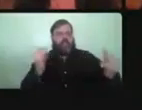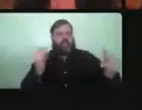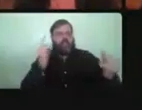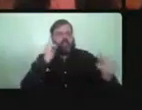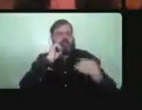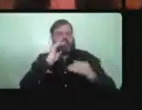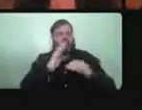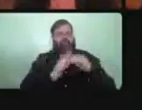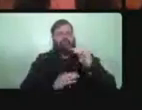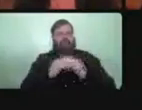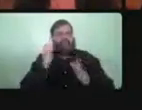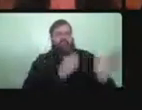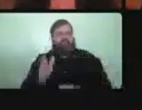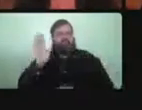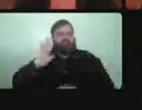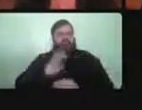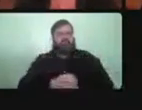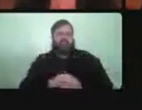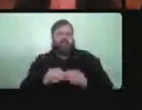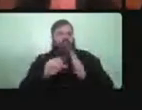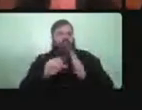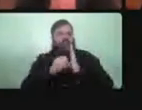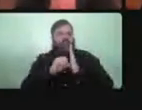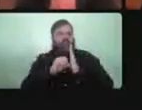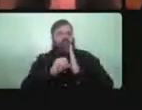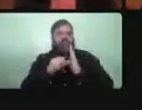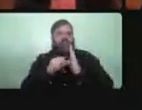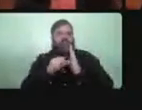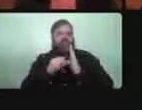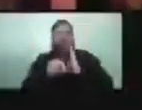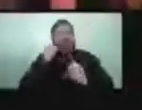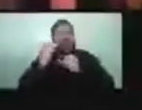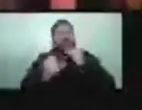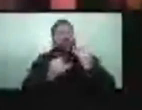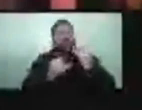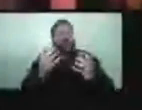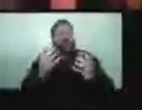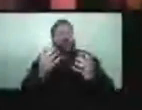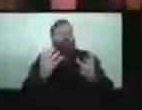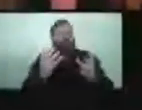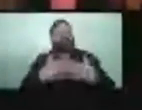kosa mwongozo kuhusiana na majengo.